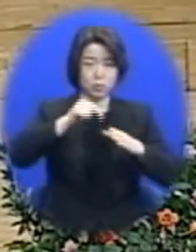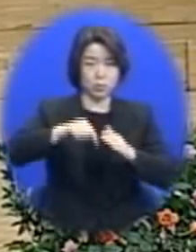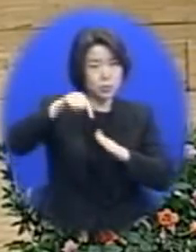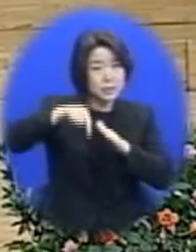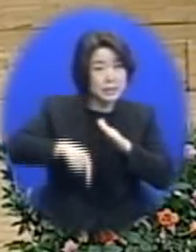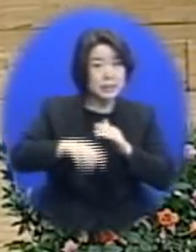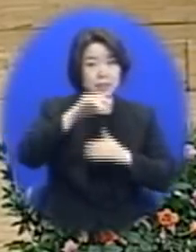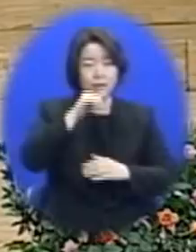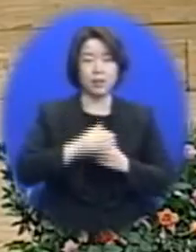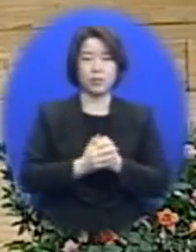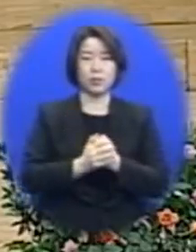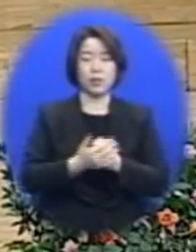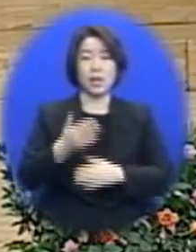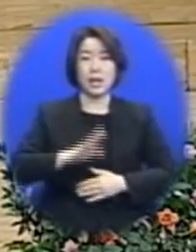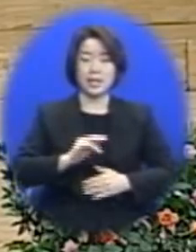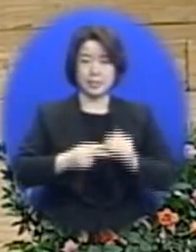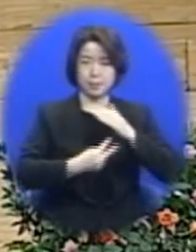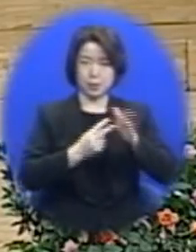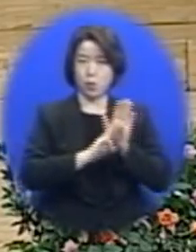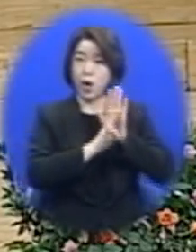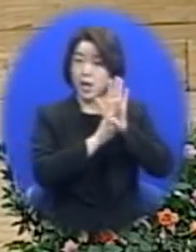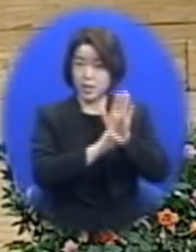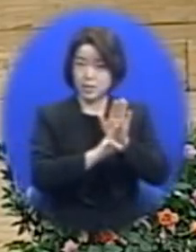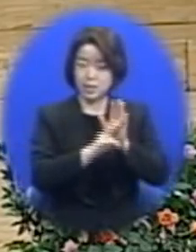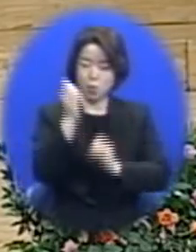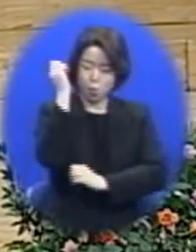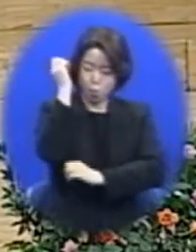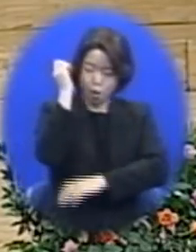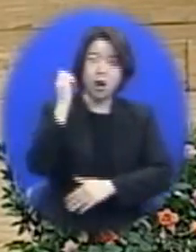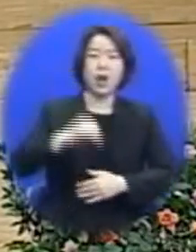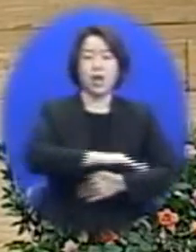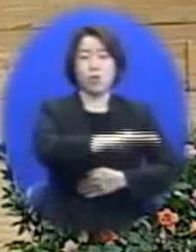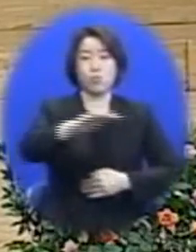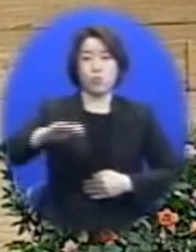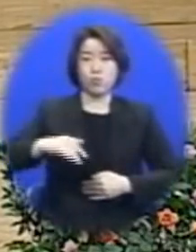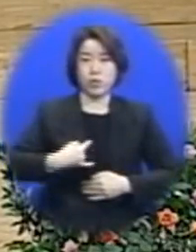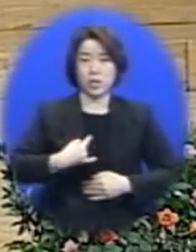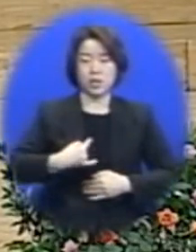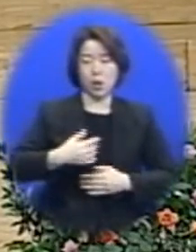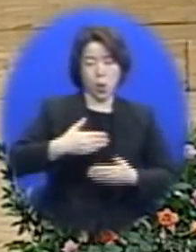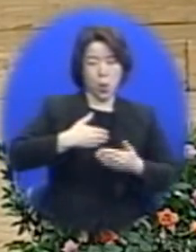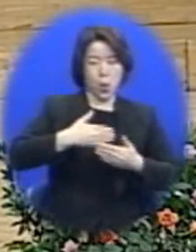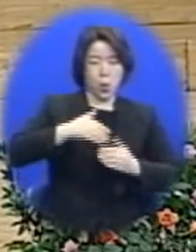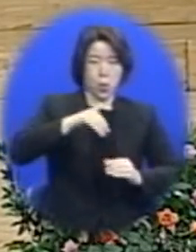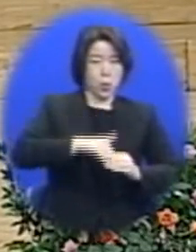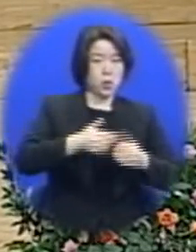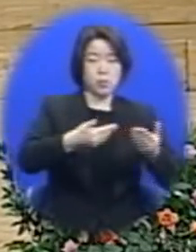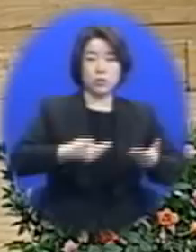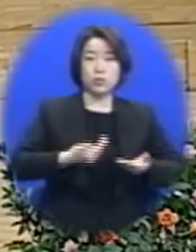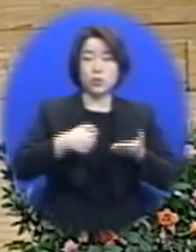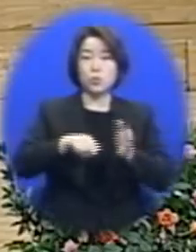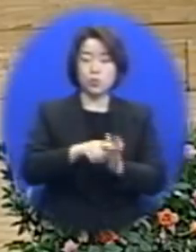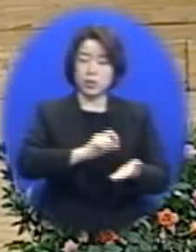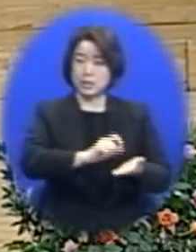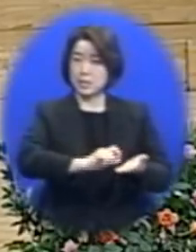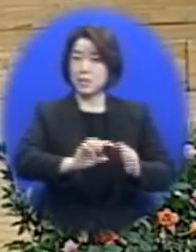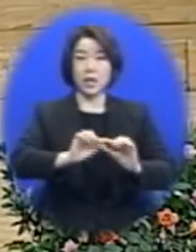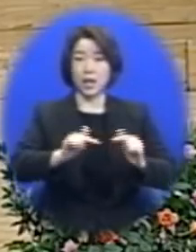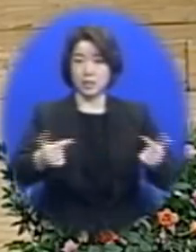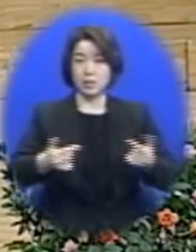그러나 이 요한계시록은 근본적으로 우리들에게 두려움을 심어 주기 위해서 쓰여진 책이 아닙니다